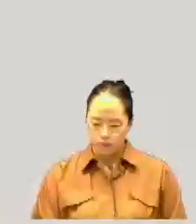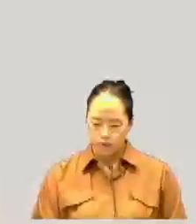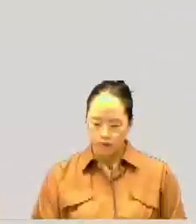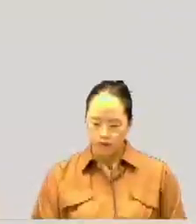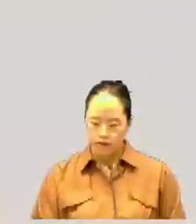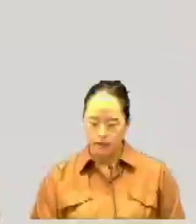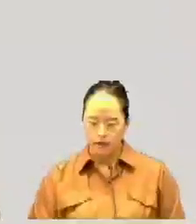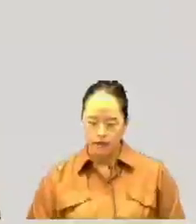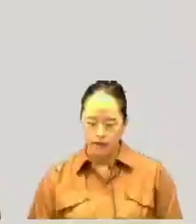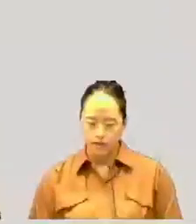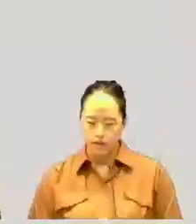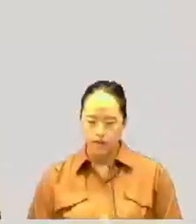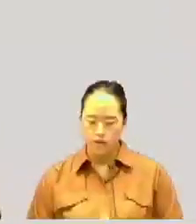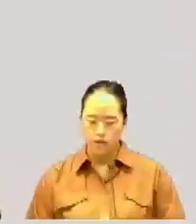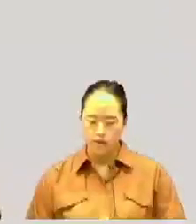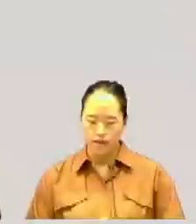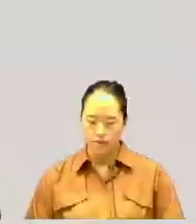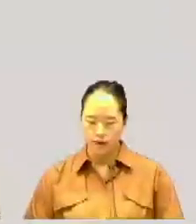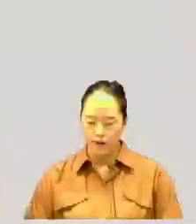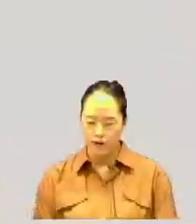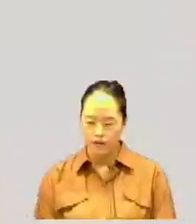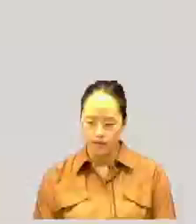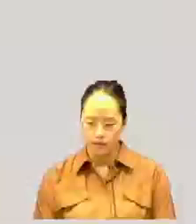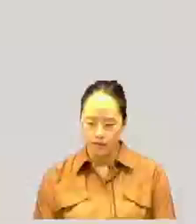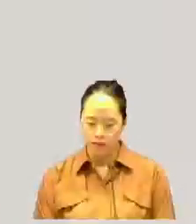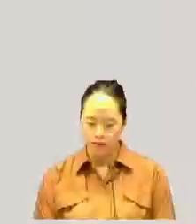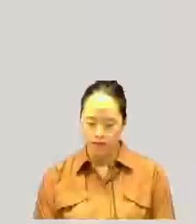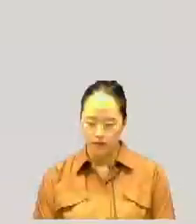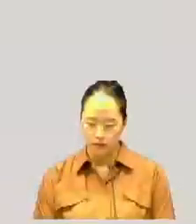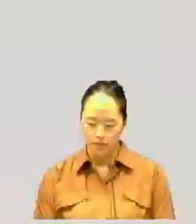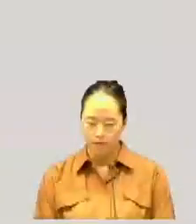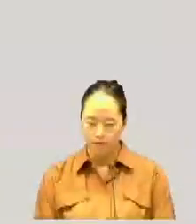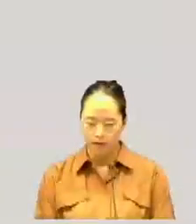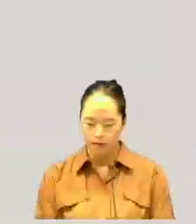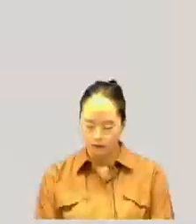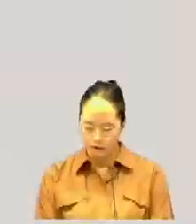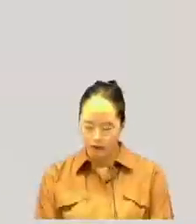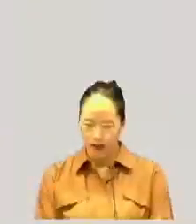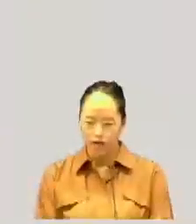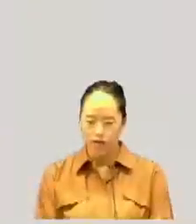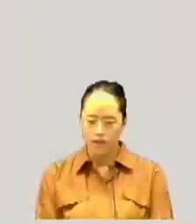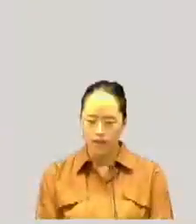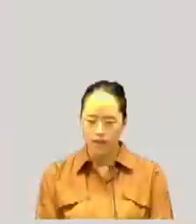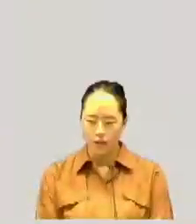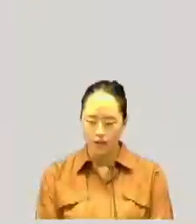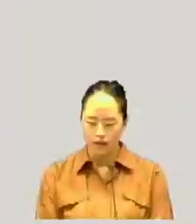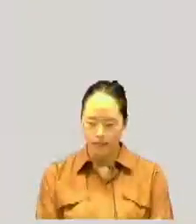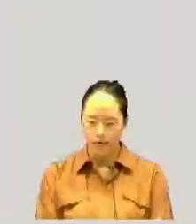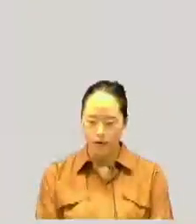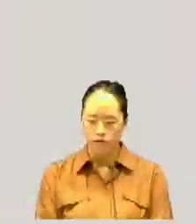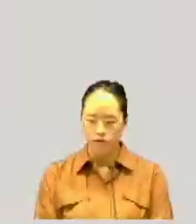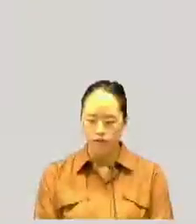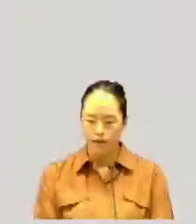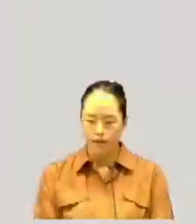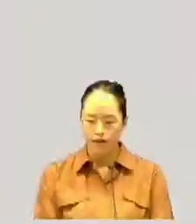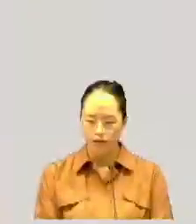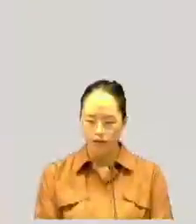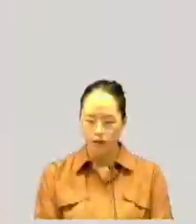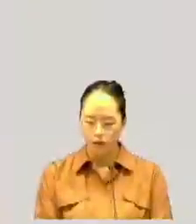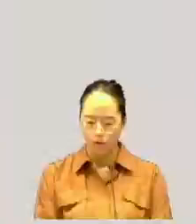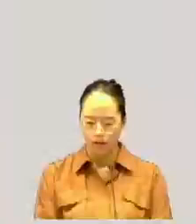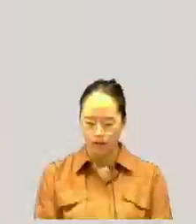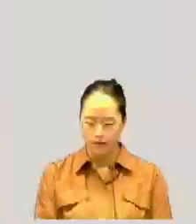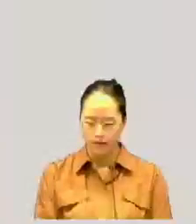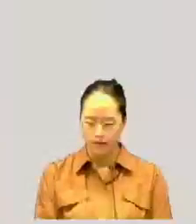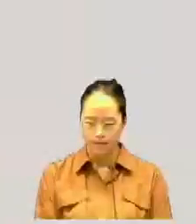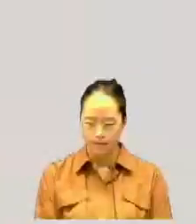罗马书八章三十二节说，神既不爱惜自己的儿子为我们众人舍了，岂不也把万物和他一同